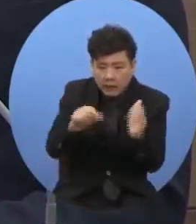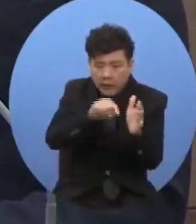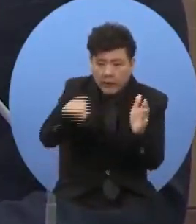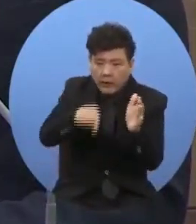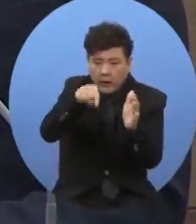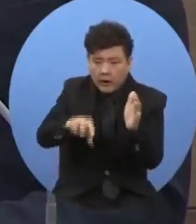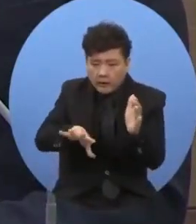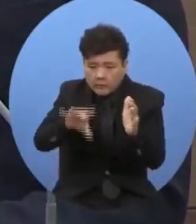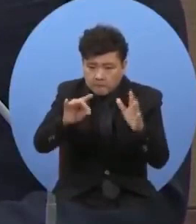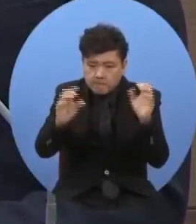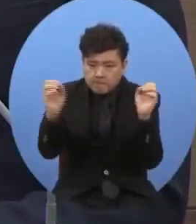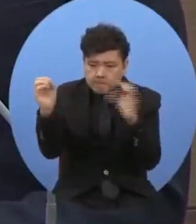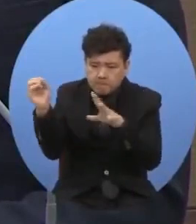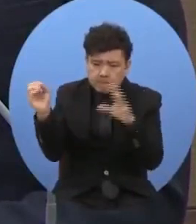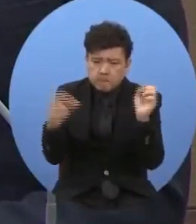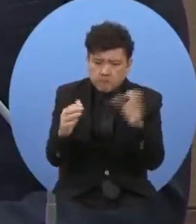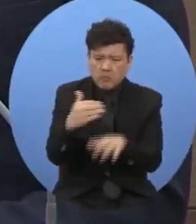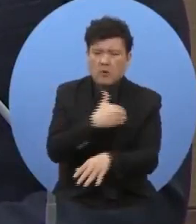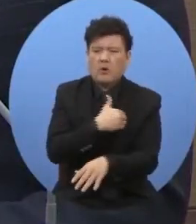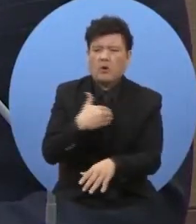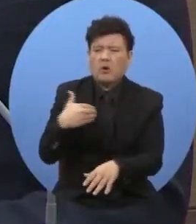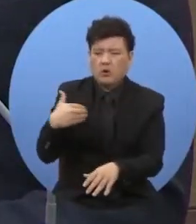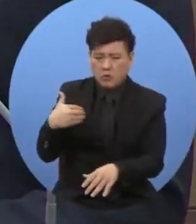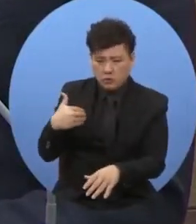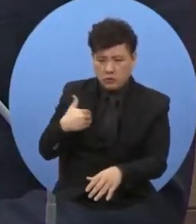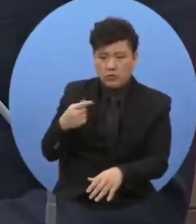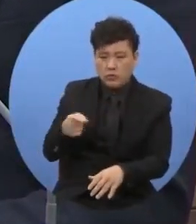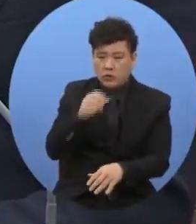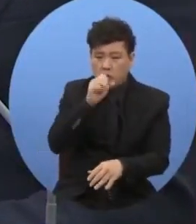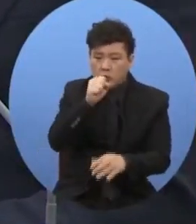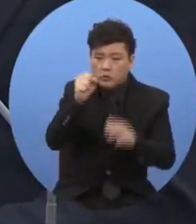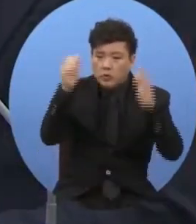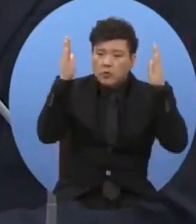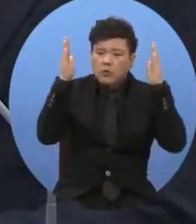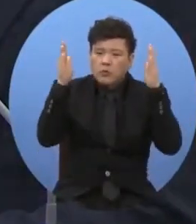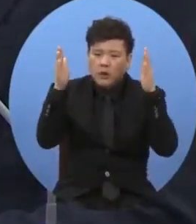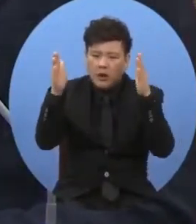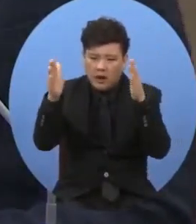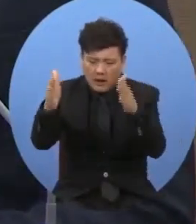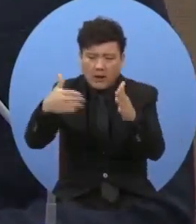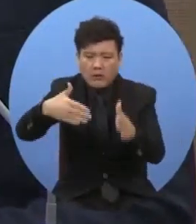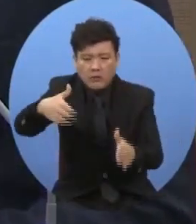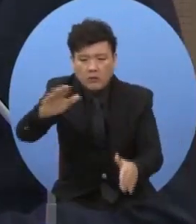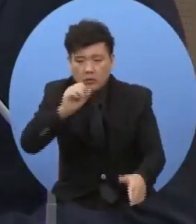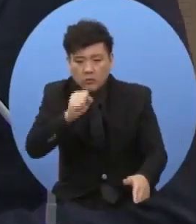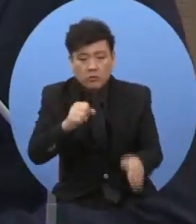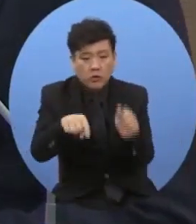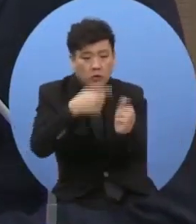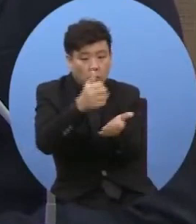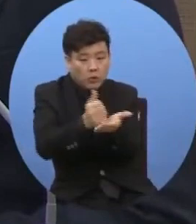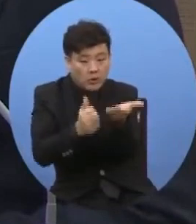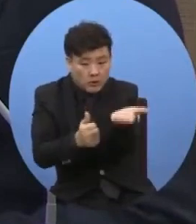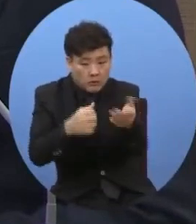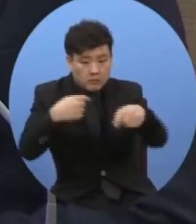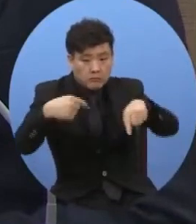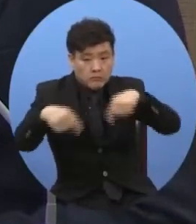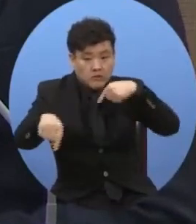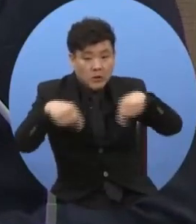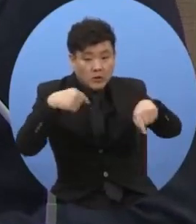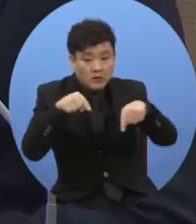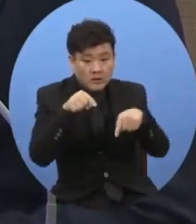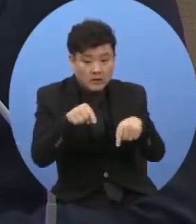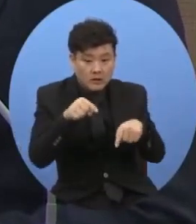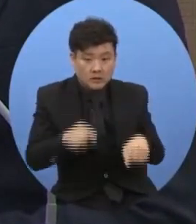우리 사회가 그 두 가지를 같이 보장하는 방향으로 나아가야 되지 않을까 이렇게 생각합니다. 교육감님은 정치를 예.